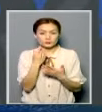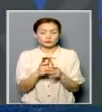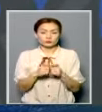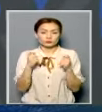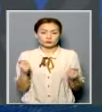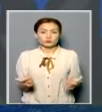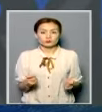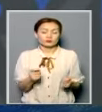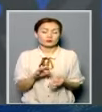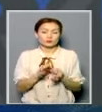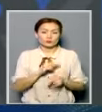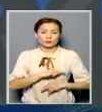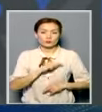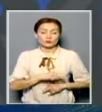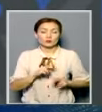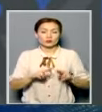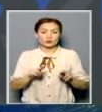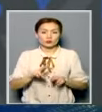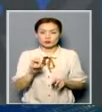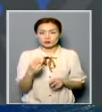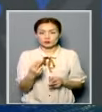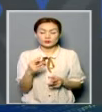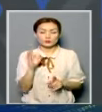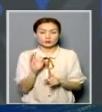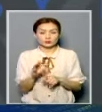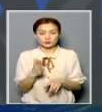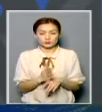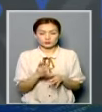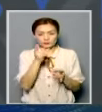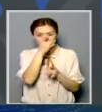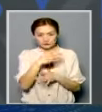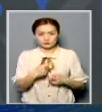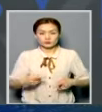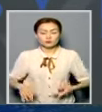оно неустанно трудится над пропагандой национальных ценностей и традиций.